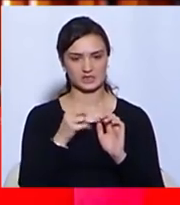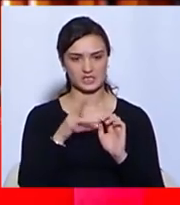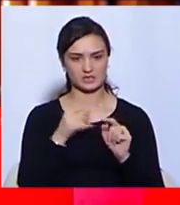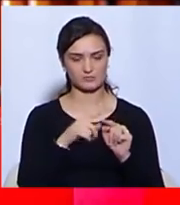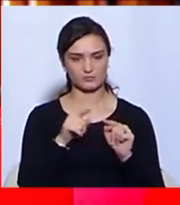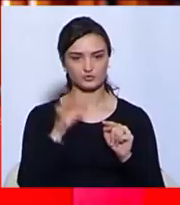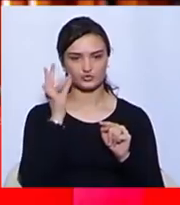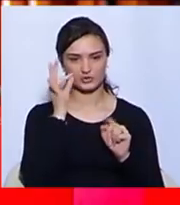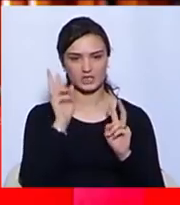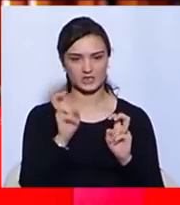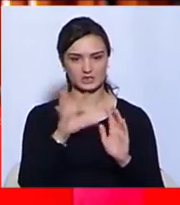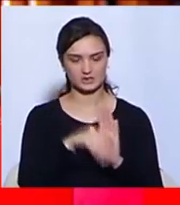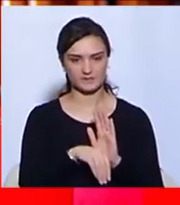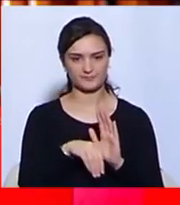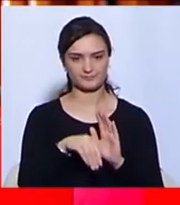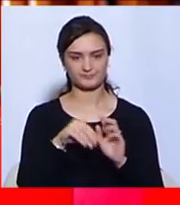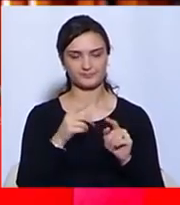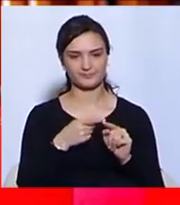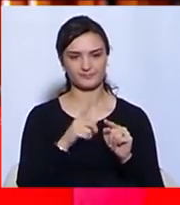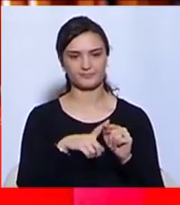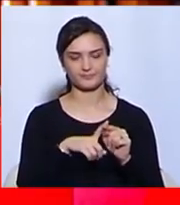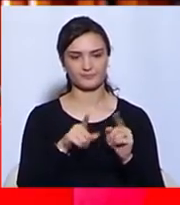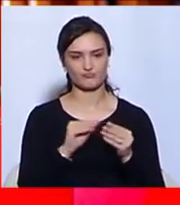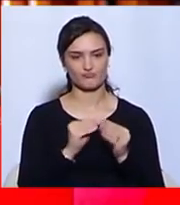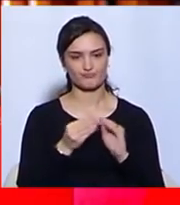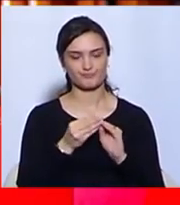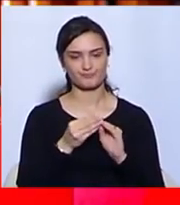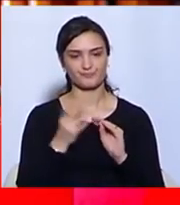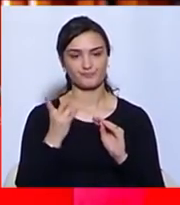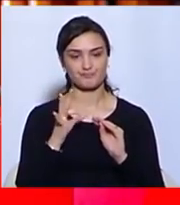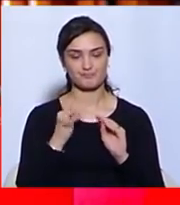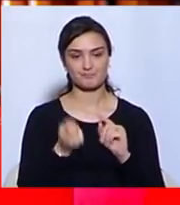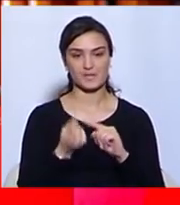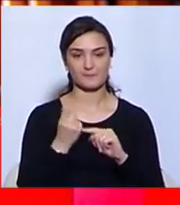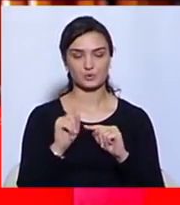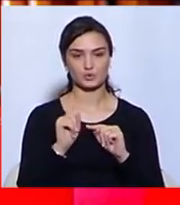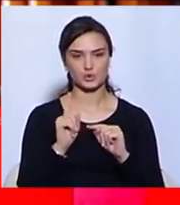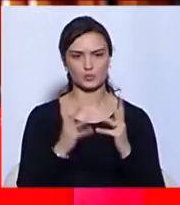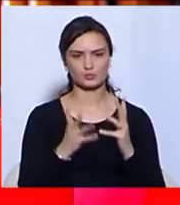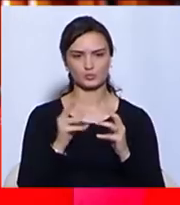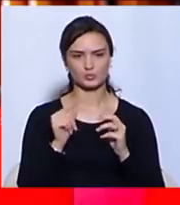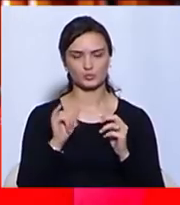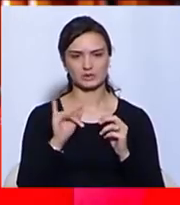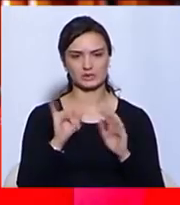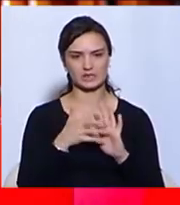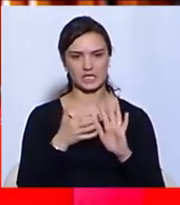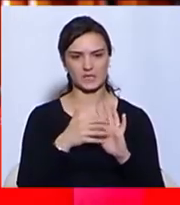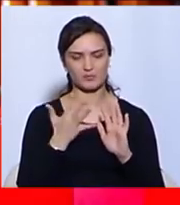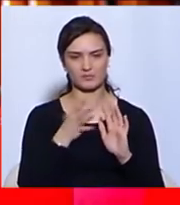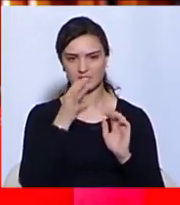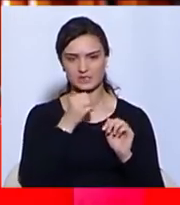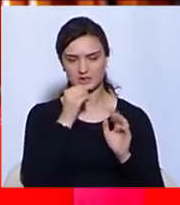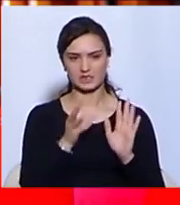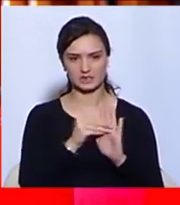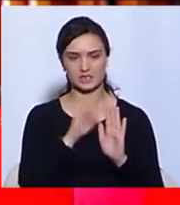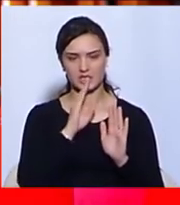ანუ შაქარზე აქცენტი გვქმნის პრობლემას. მაგრამ აღმოჩნდა, რომ თუთიის ნაკლებობა, რომელიც ასაკთან